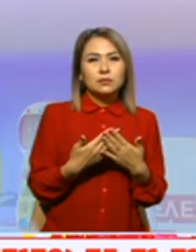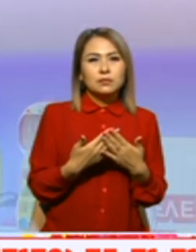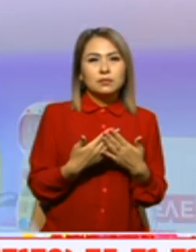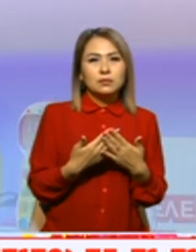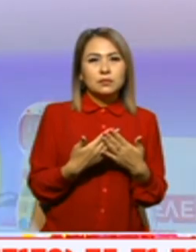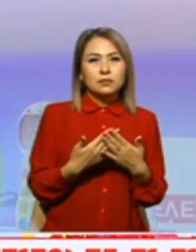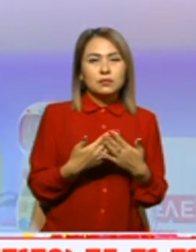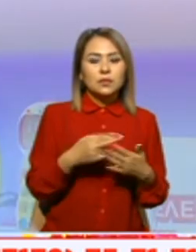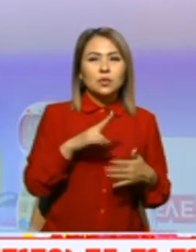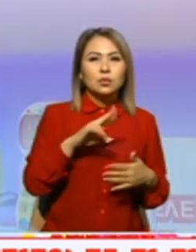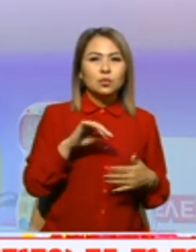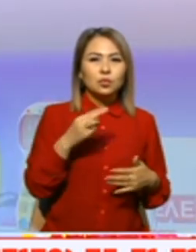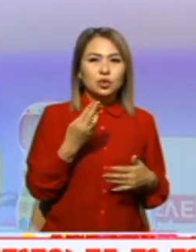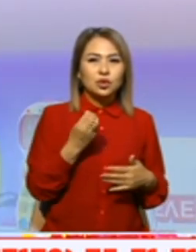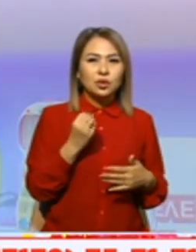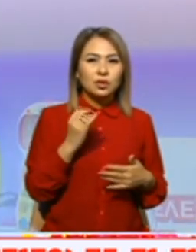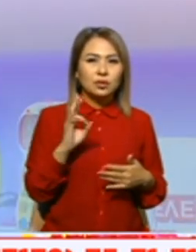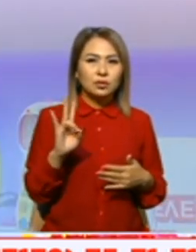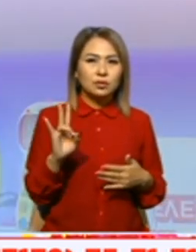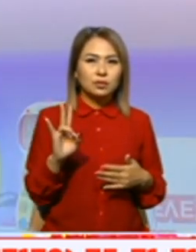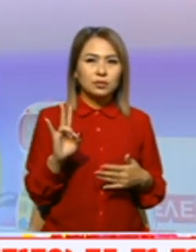миодистрофия Дюшена деп, қазір, мысалы,